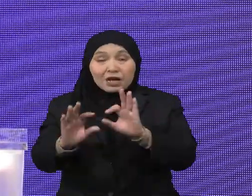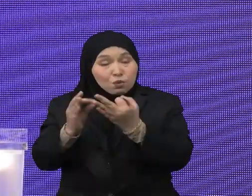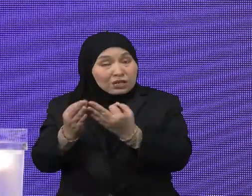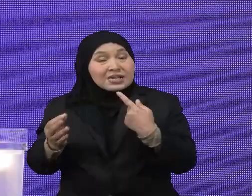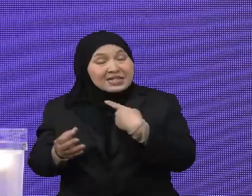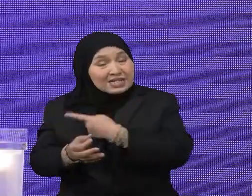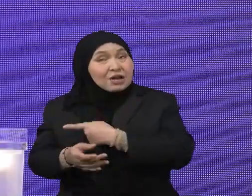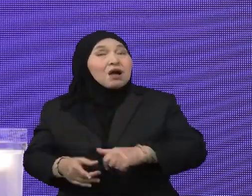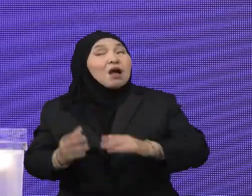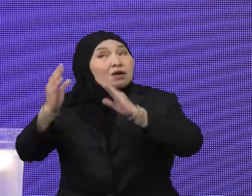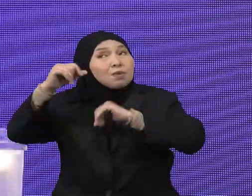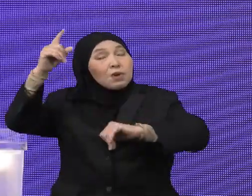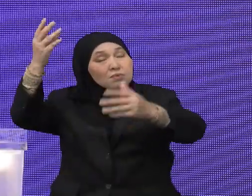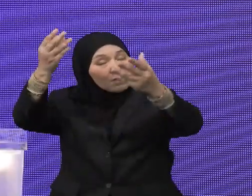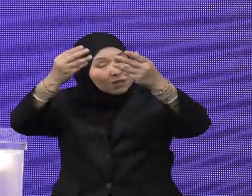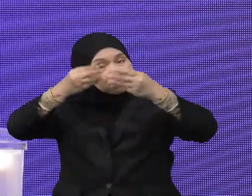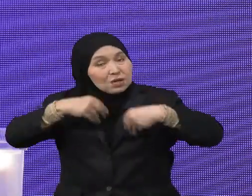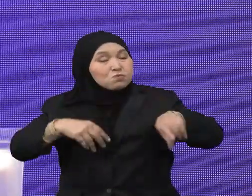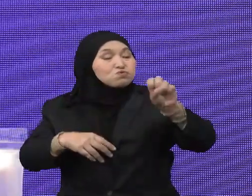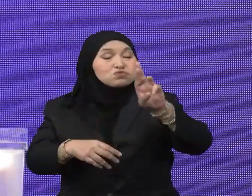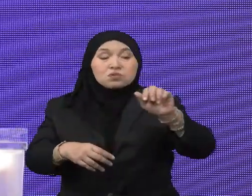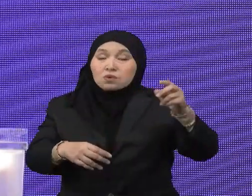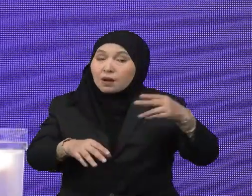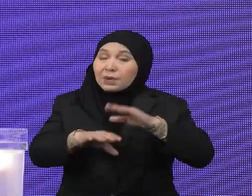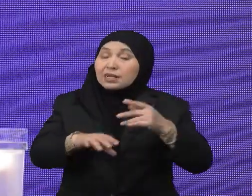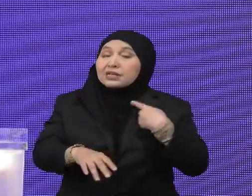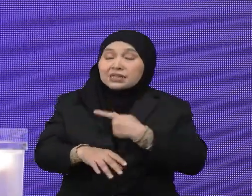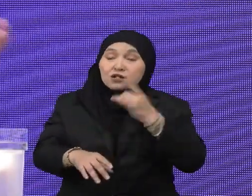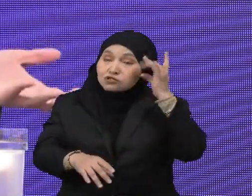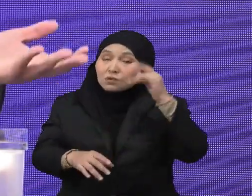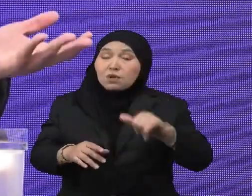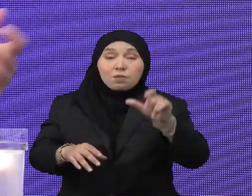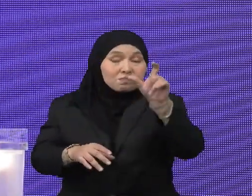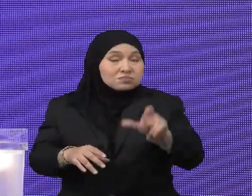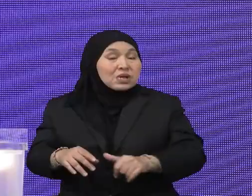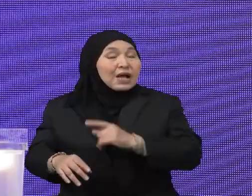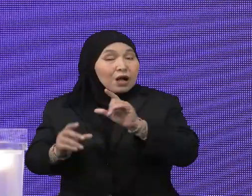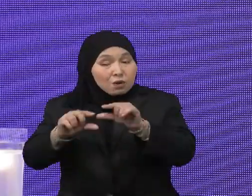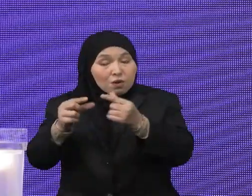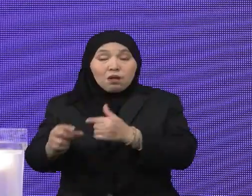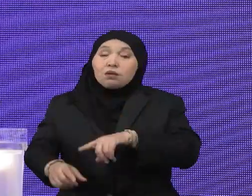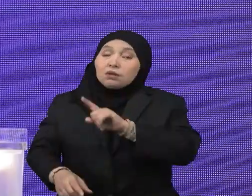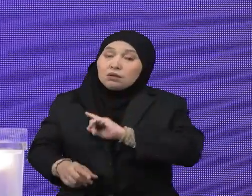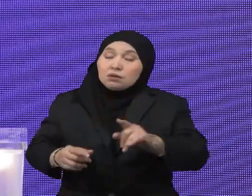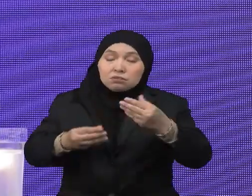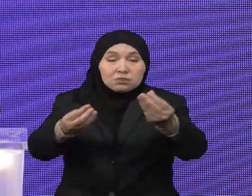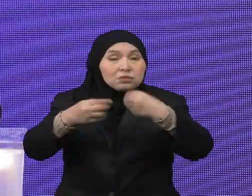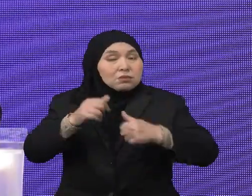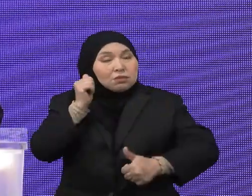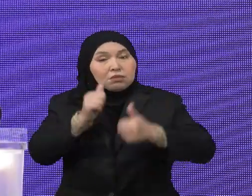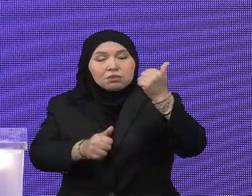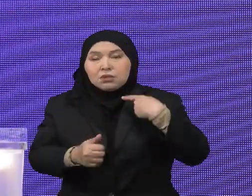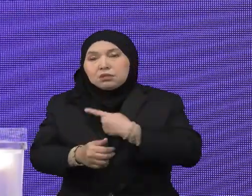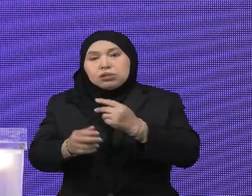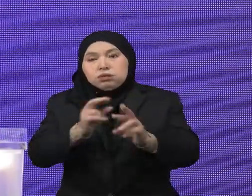Allah memberi kembali nusroh kepada kita dan insya Allah umat Islam akan diberikan kemenangan Insya Allah